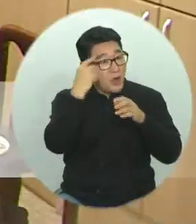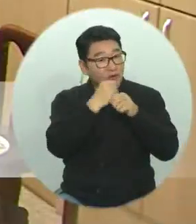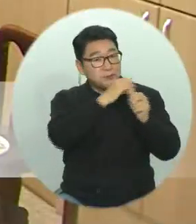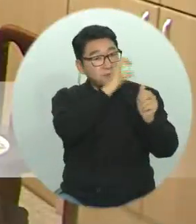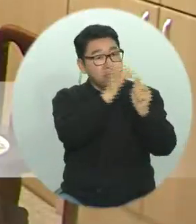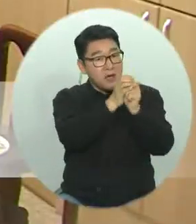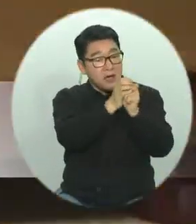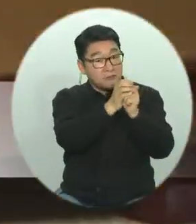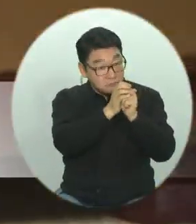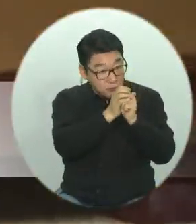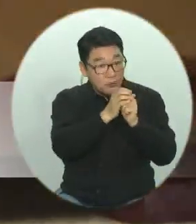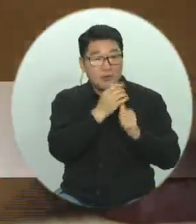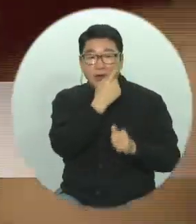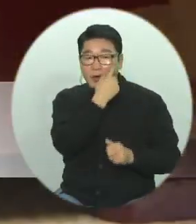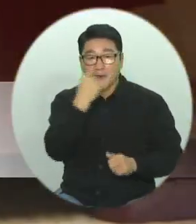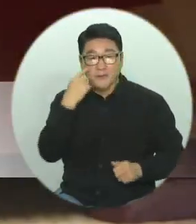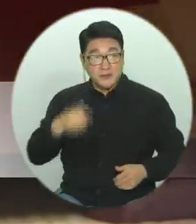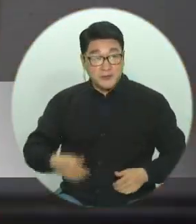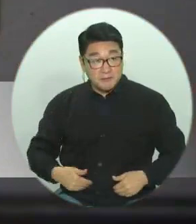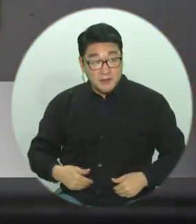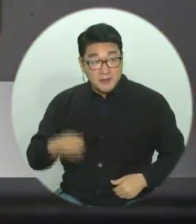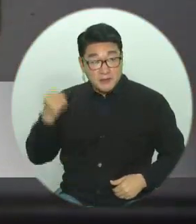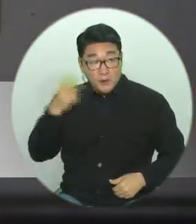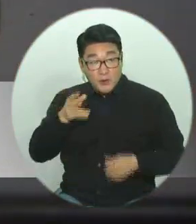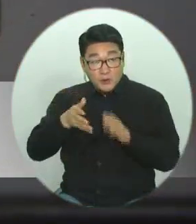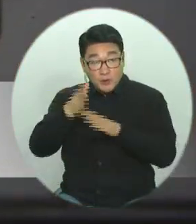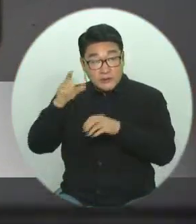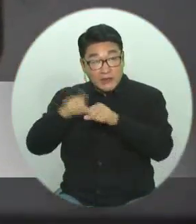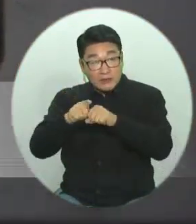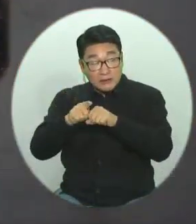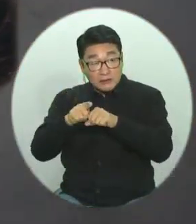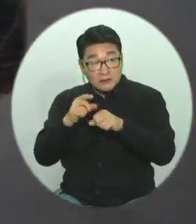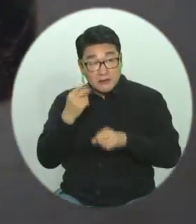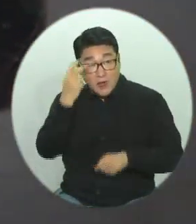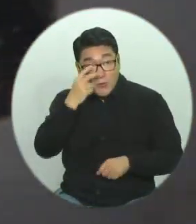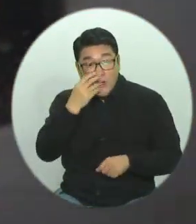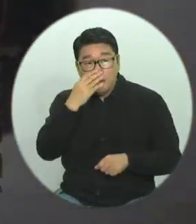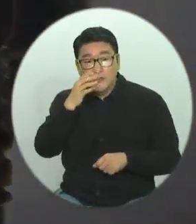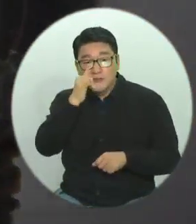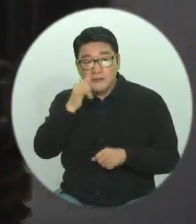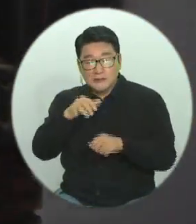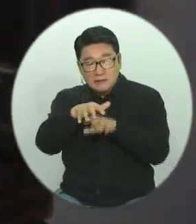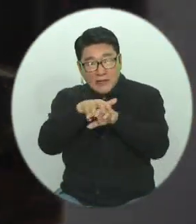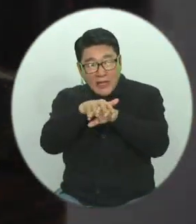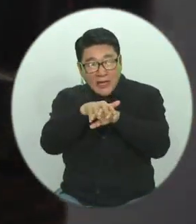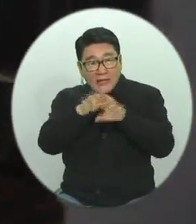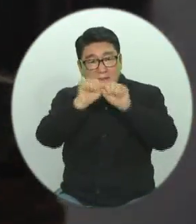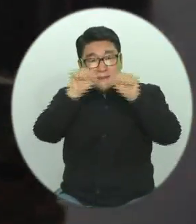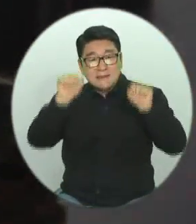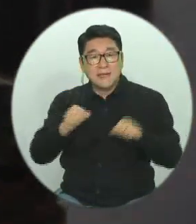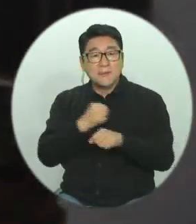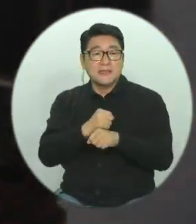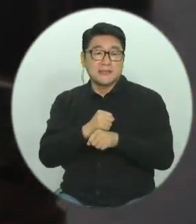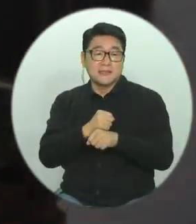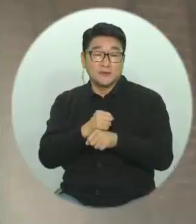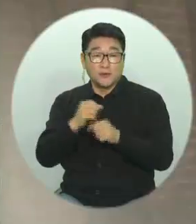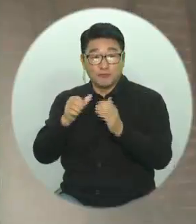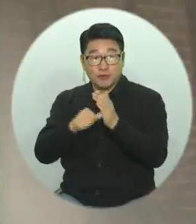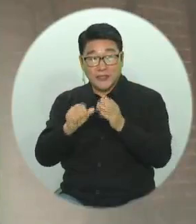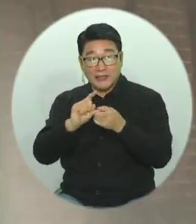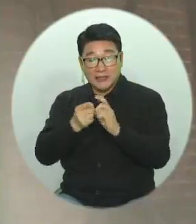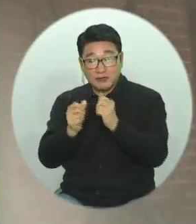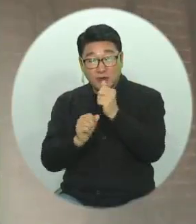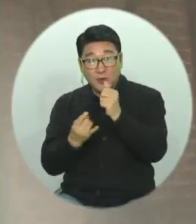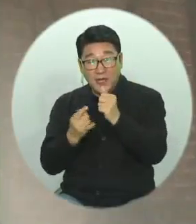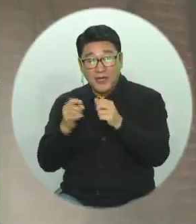필요하다고 지적했습니다 또한 도시가스 요금을 검증할 수 있는 체계 마련과 물가대책 위원회 내